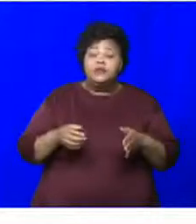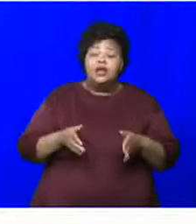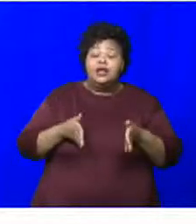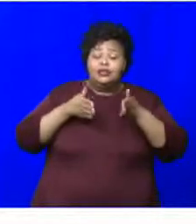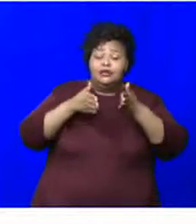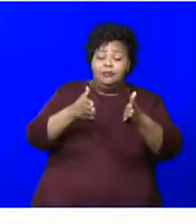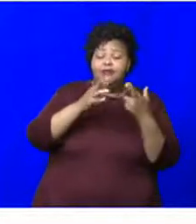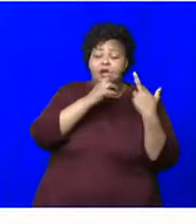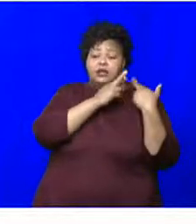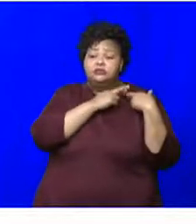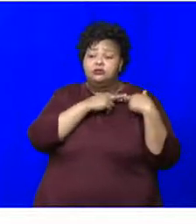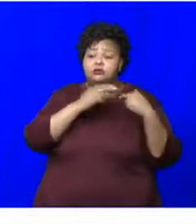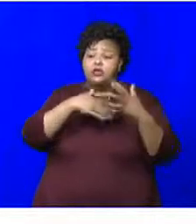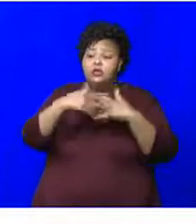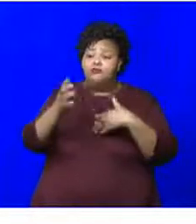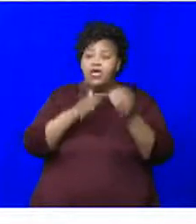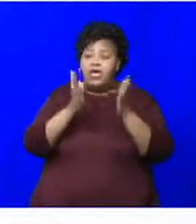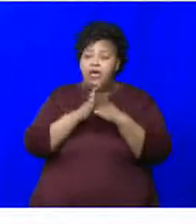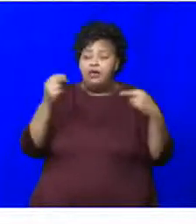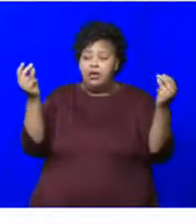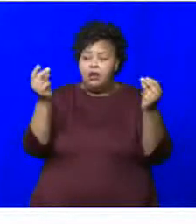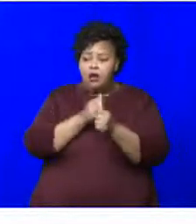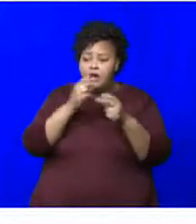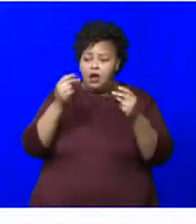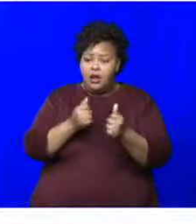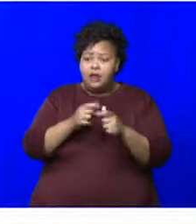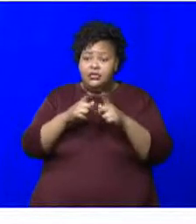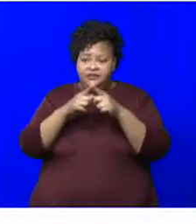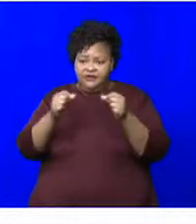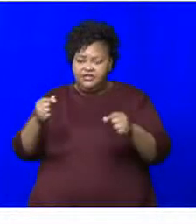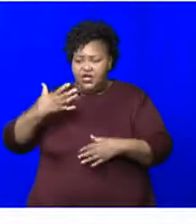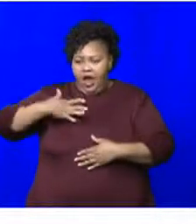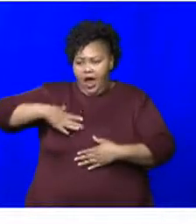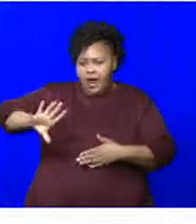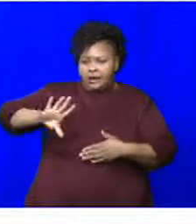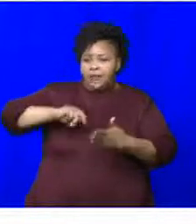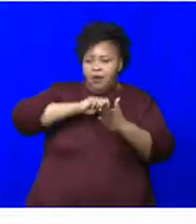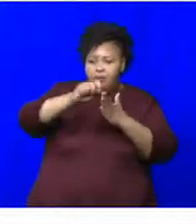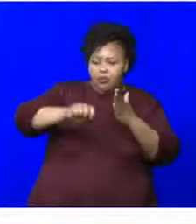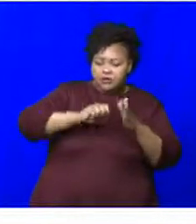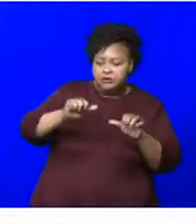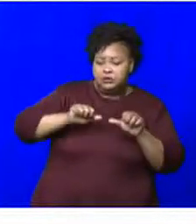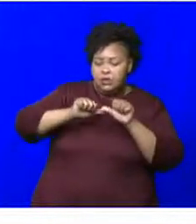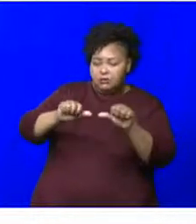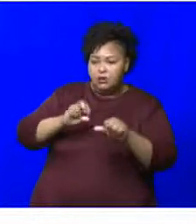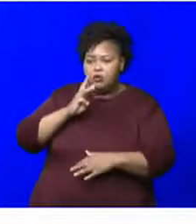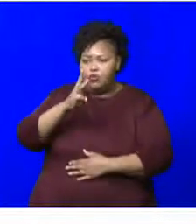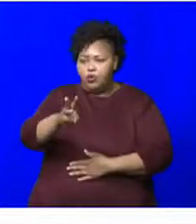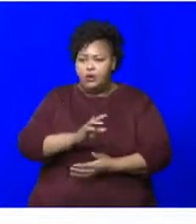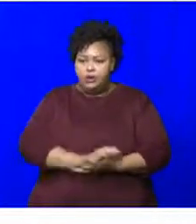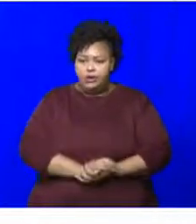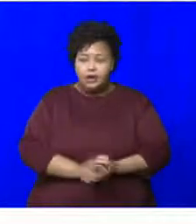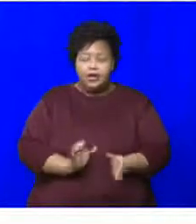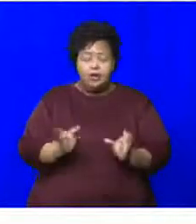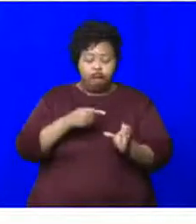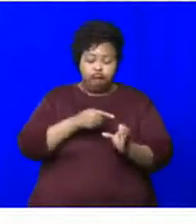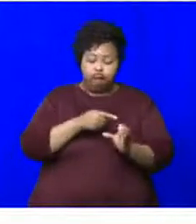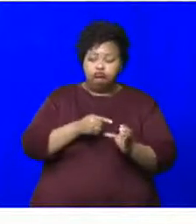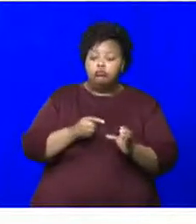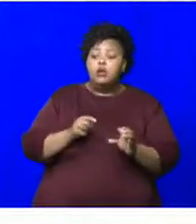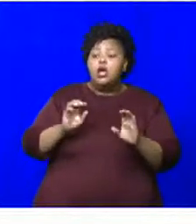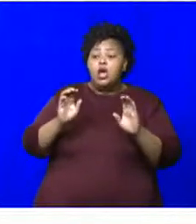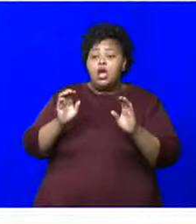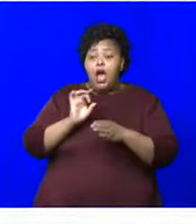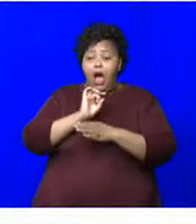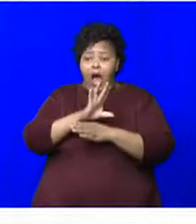sitawubona le ma-volumes ama-client asamaningi. Likomiti likhutsate lenkampani yahulumende ukuthi ichubeke ifune tindlela tekwakha